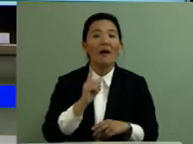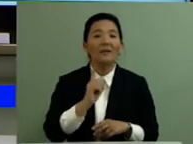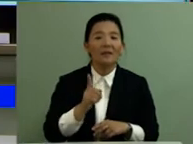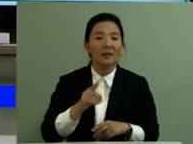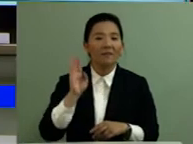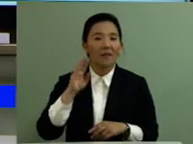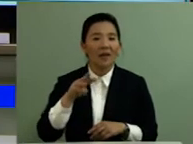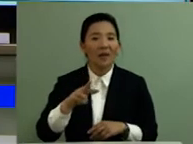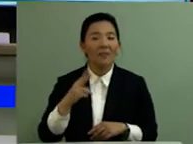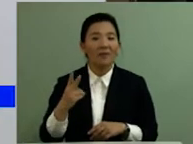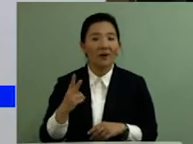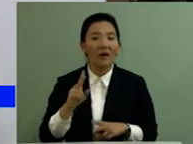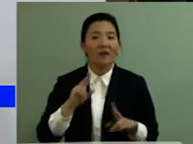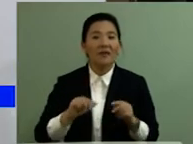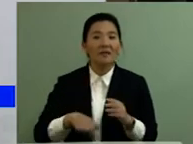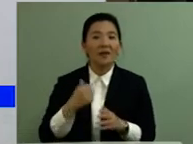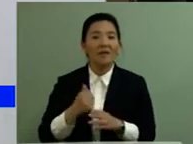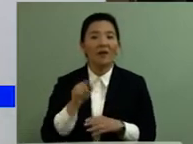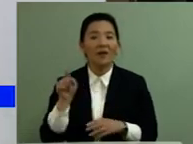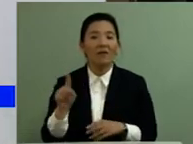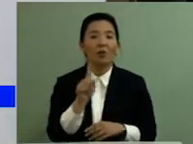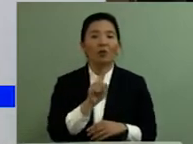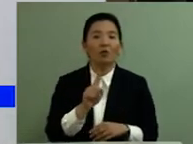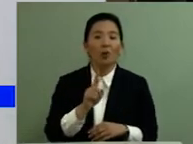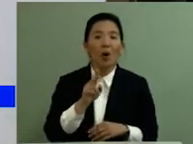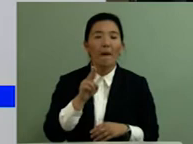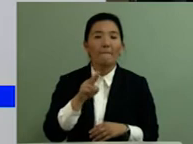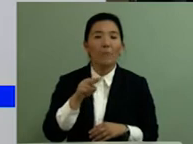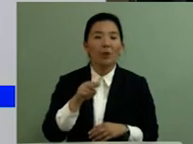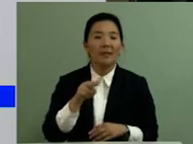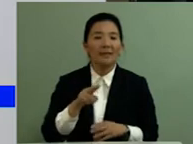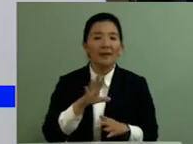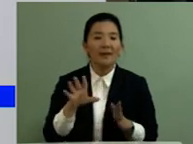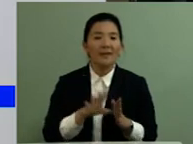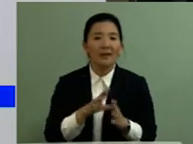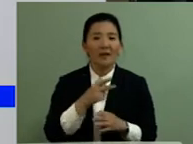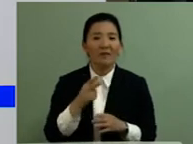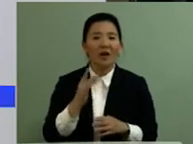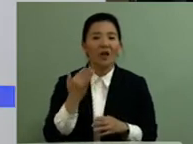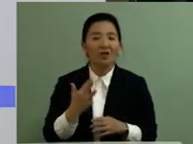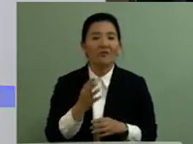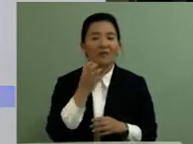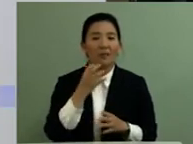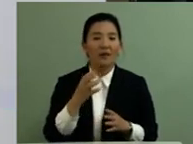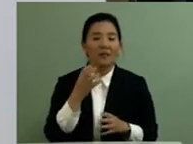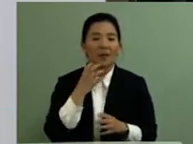воды m2. На основании того, что потенциальная энергия равна количество теплоты, вы записываете